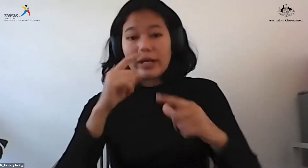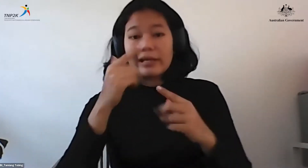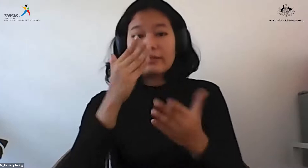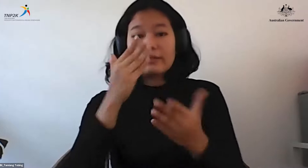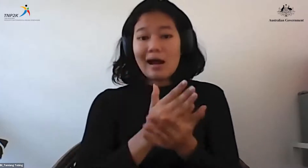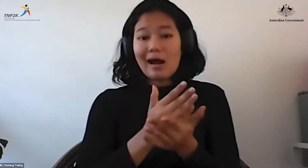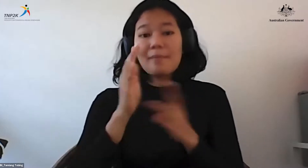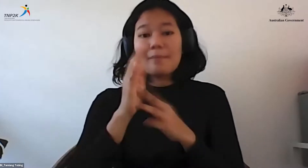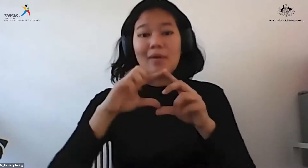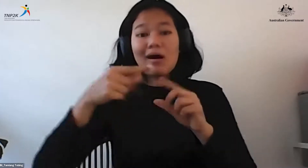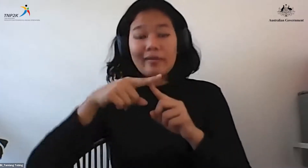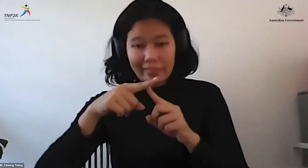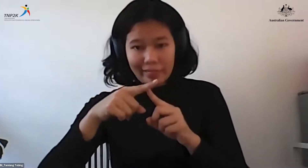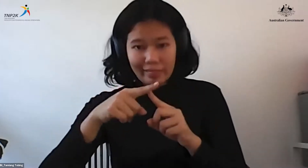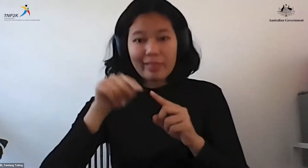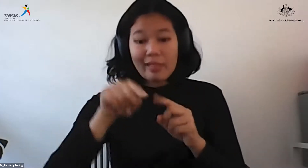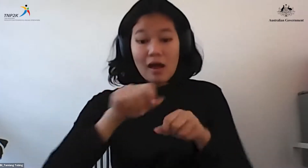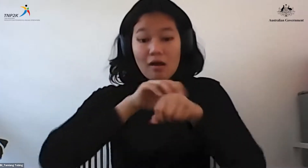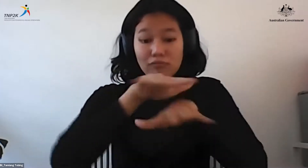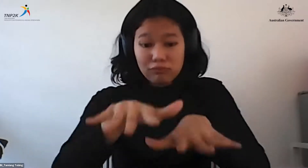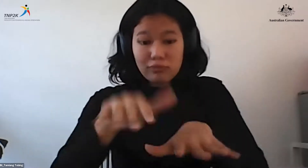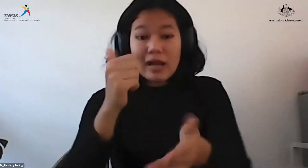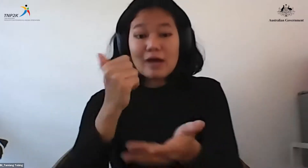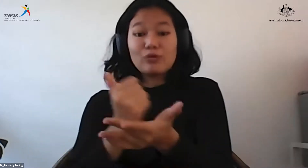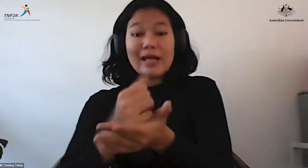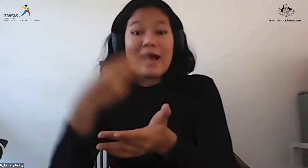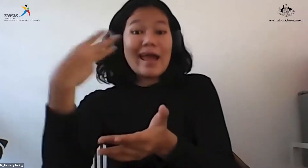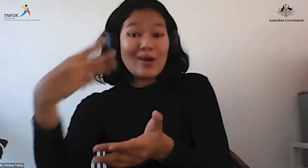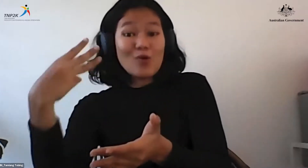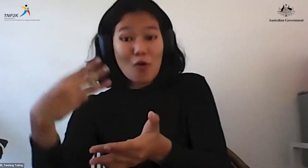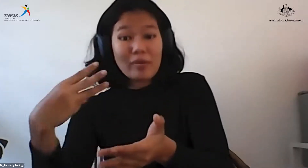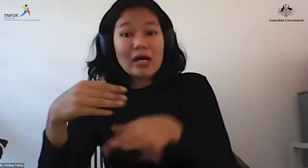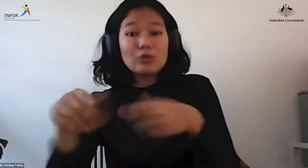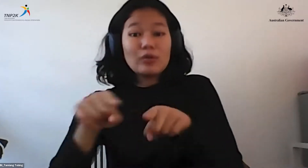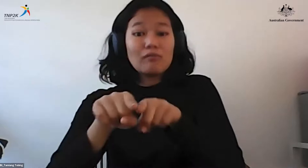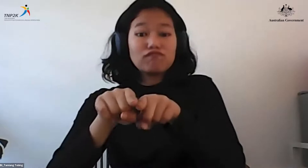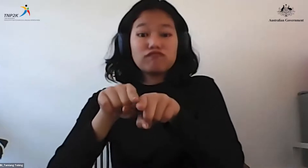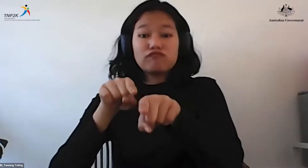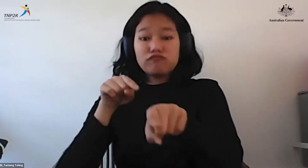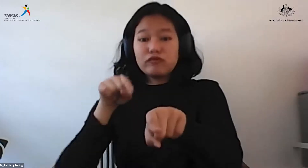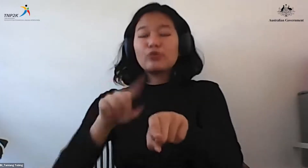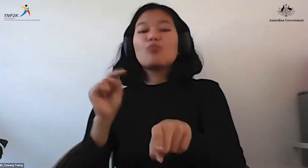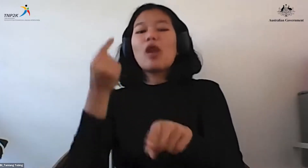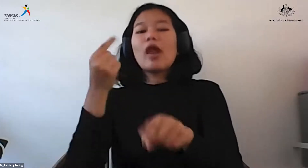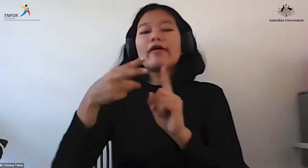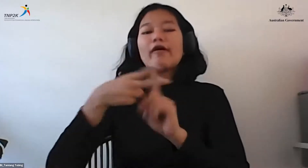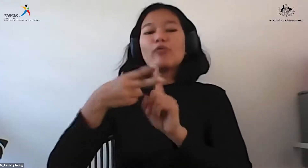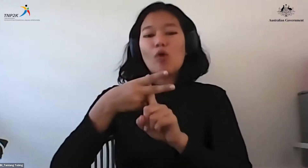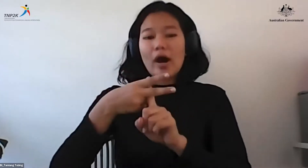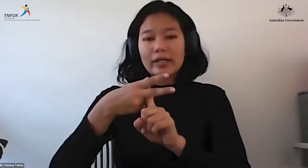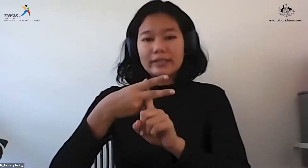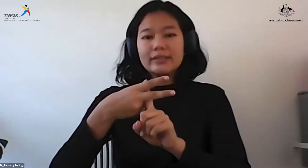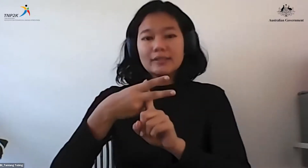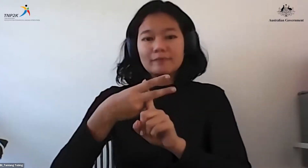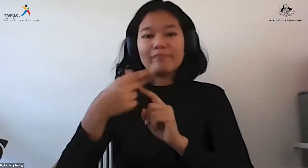efek pelambatan ekonomi sudah sebetulnya terjadi sejak Februari. Yang itu dirasakan melalui